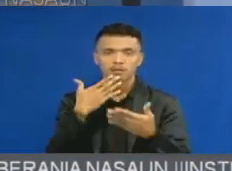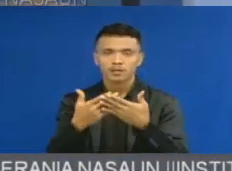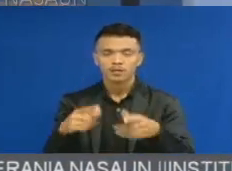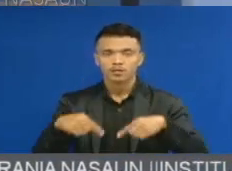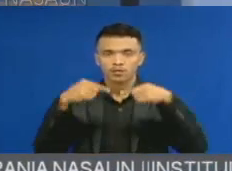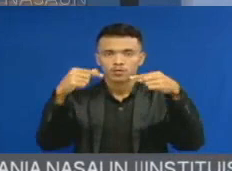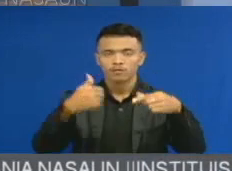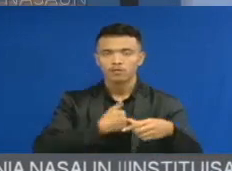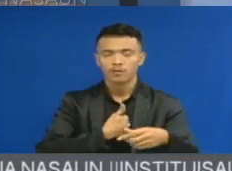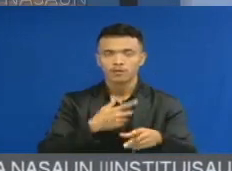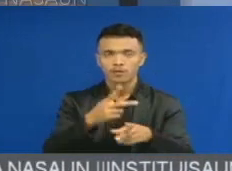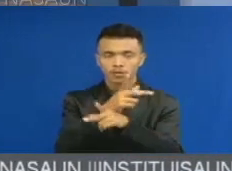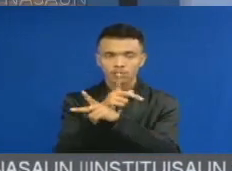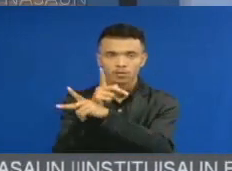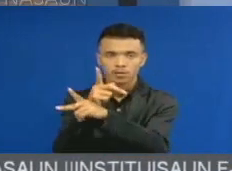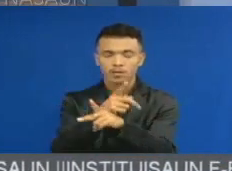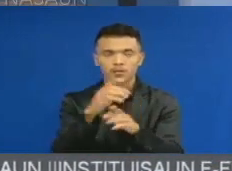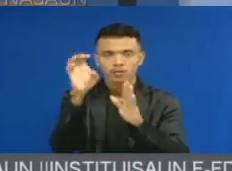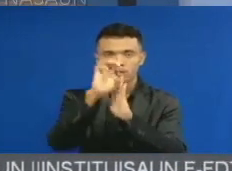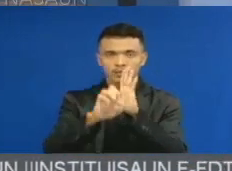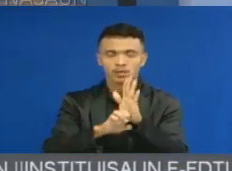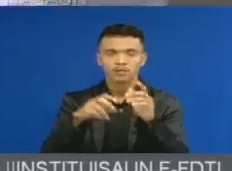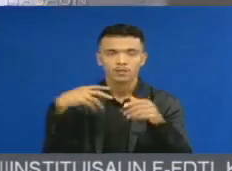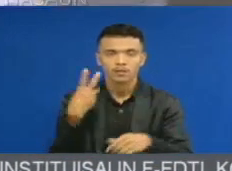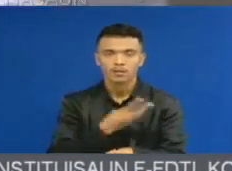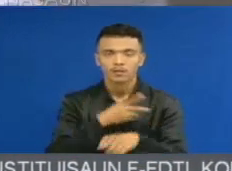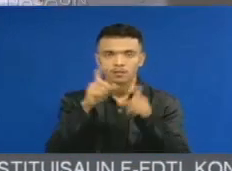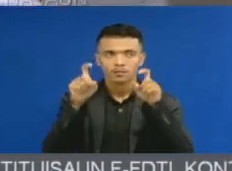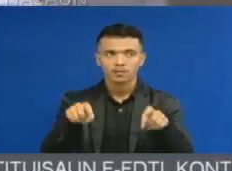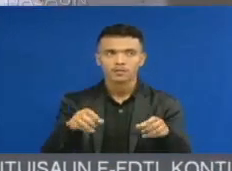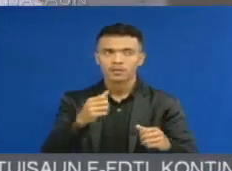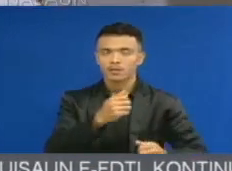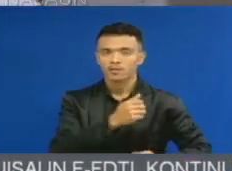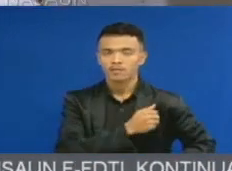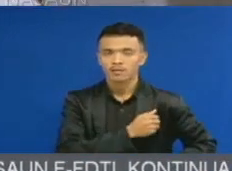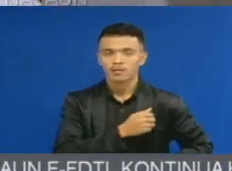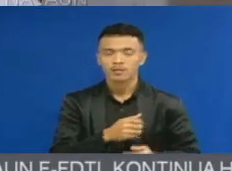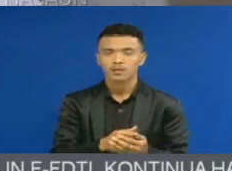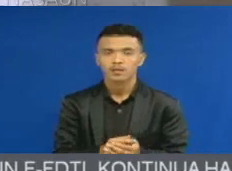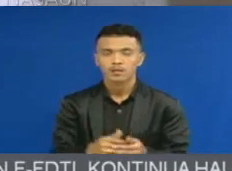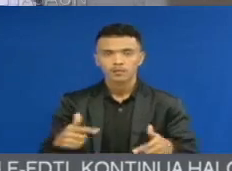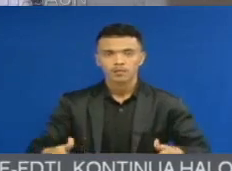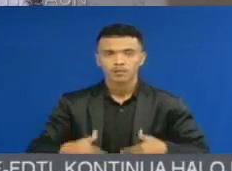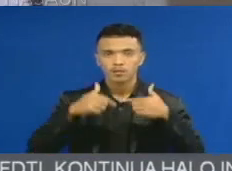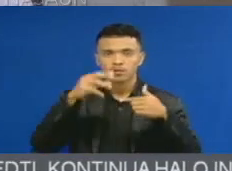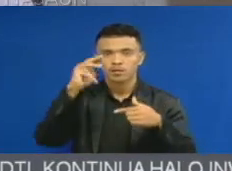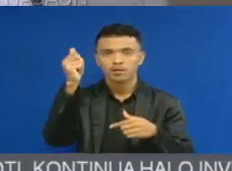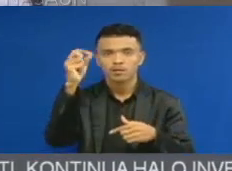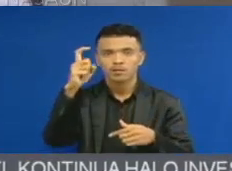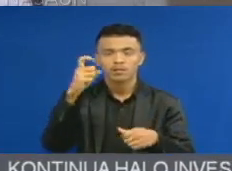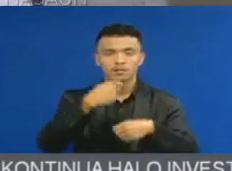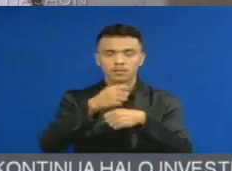nian a salvaguarda ita ni estado. Da nema kita precisa. Valentino Mouros ni Max Rasip Max Saluzo Max Macalo ini araki mani Rasip